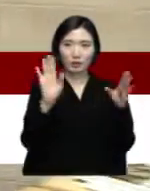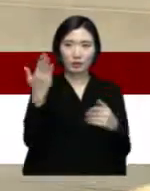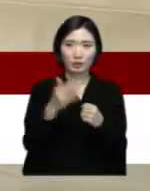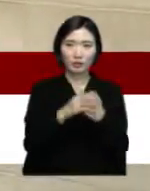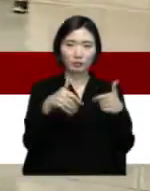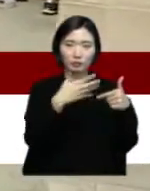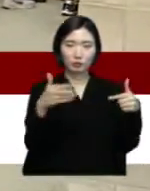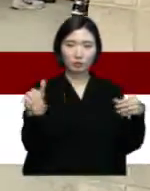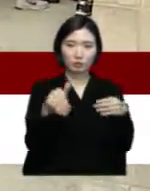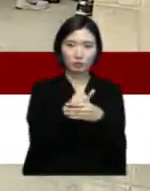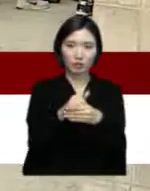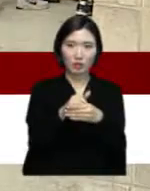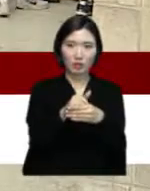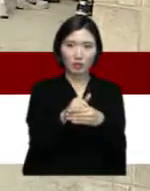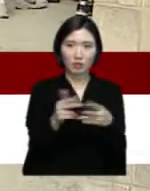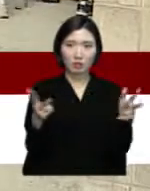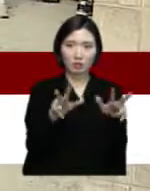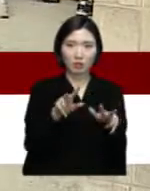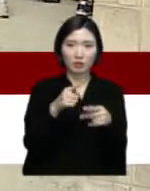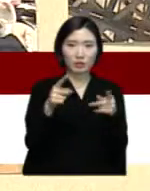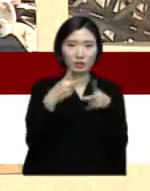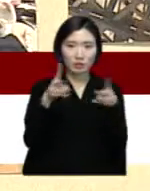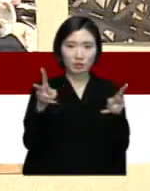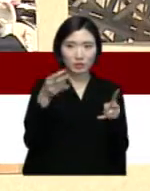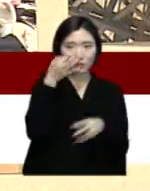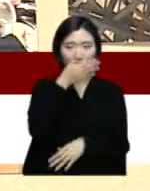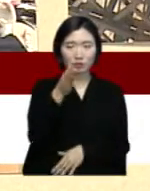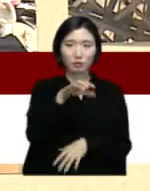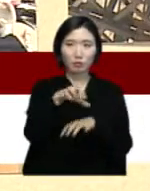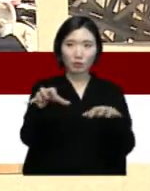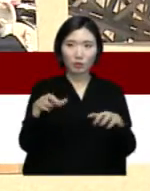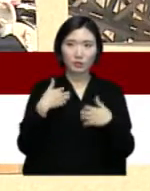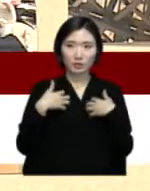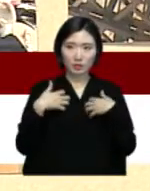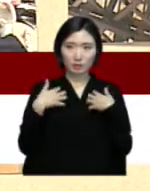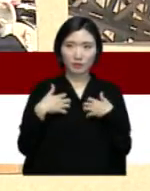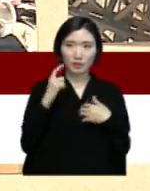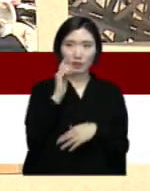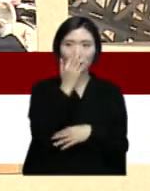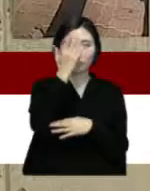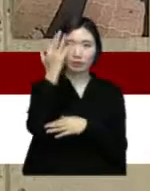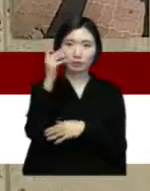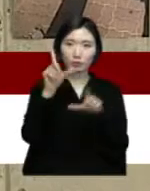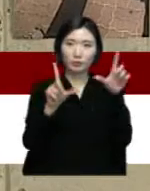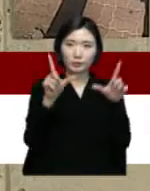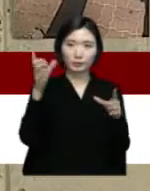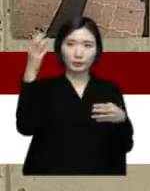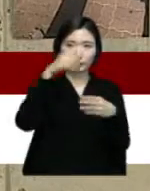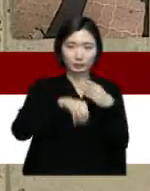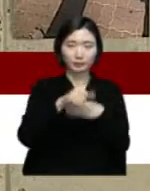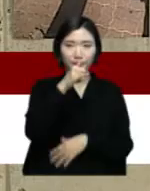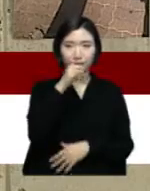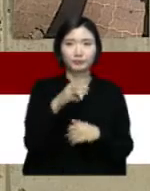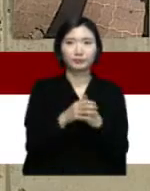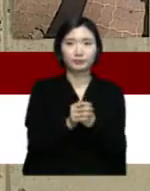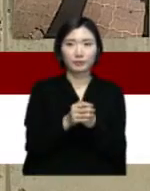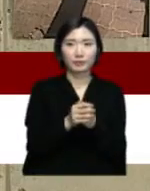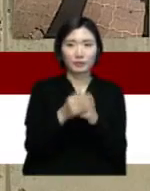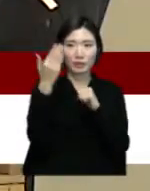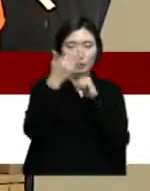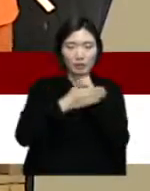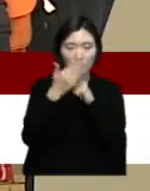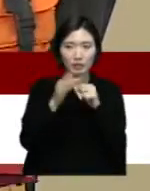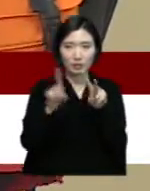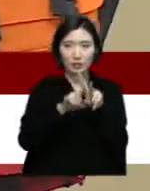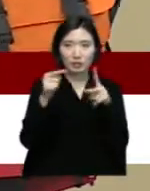사진은 금천구 문화정원 1, 2층에 전시됐으며 마을 곳곳에 재밌거나 아름다운 모습 등이 담겼습니다. 또